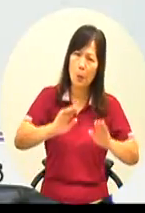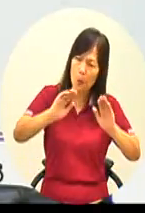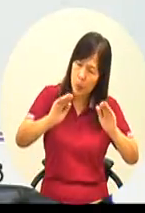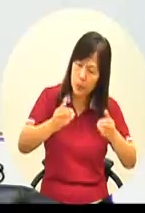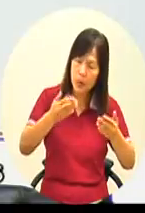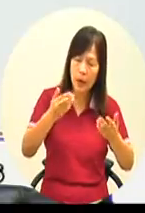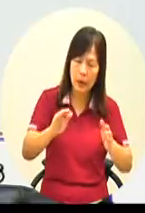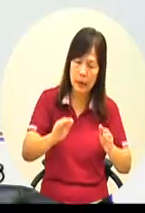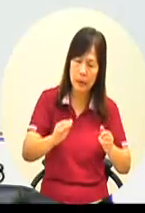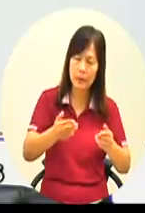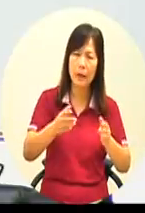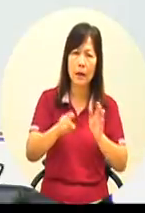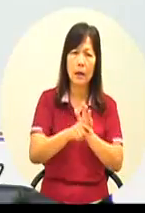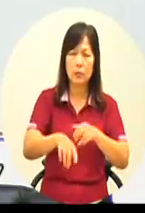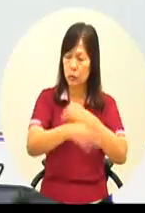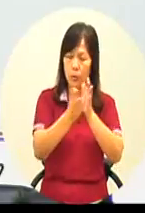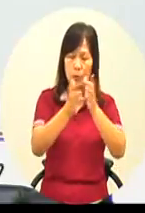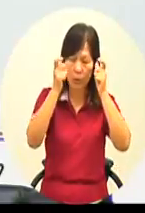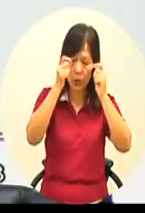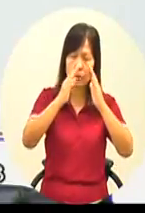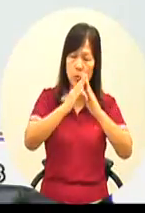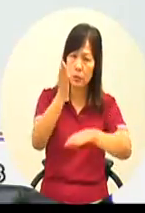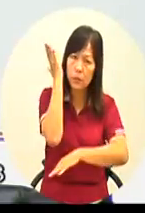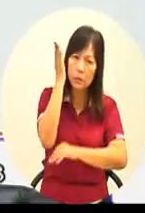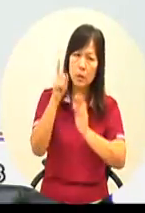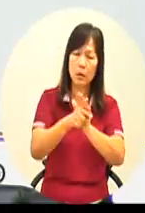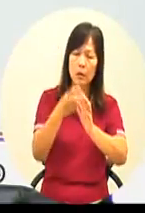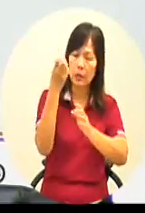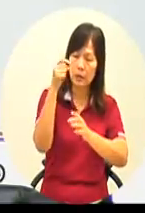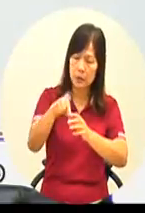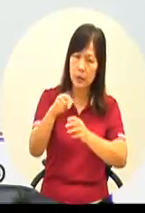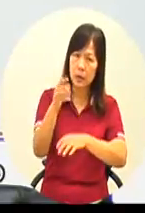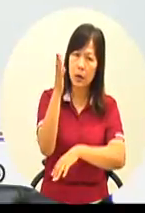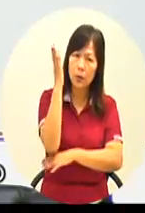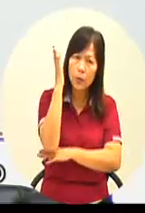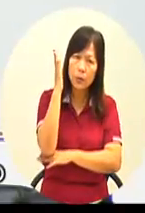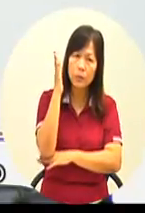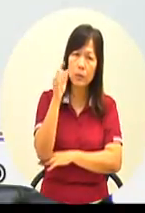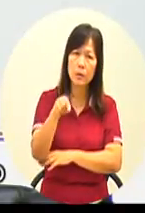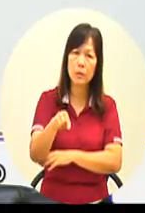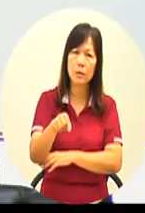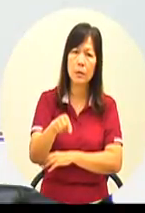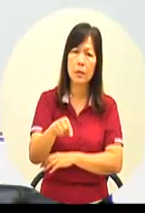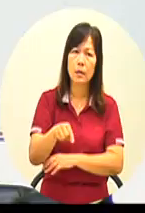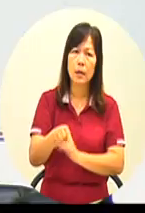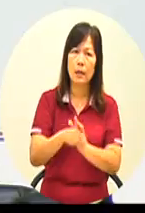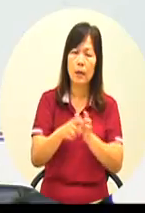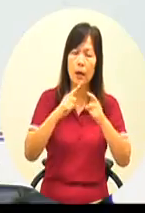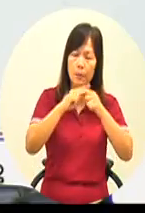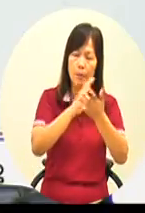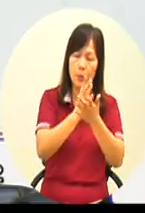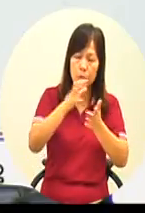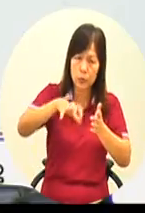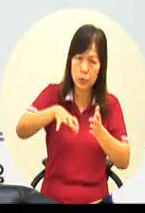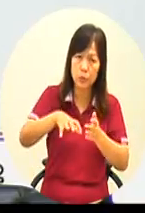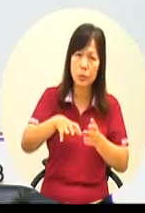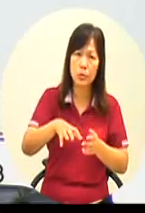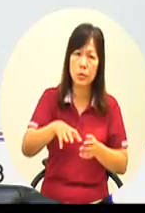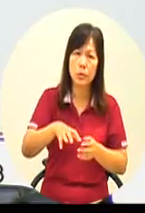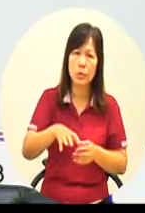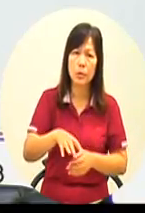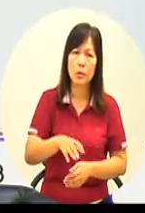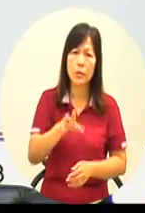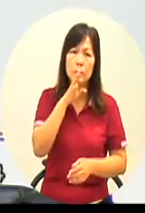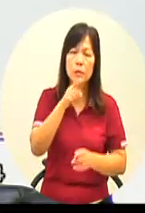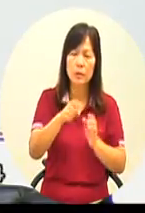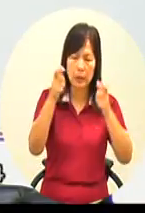在整个高雄市政府在新南向政策，我想，秘书处是整个